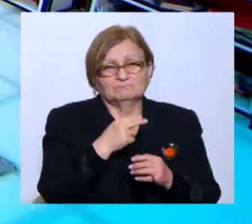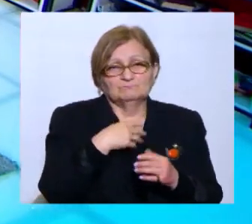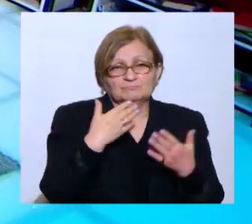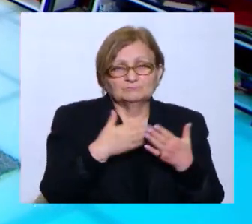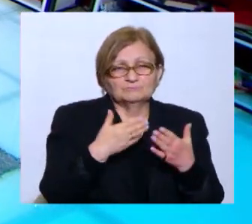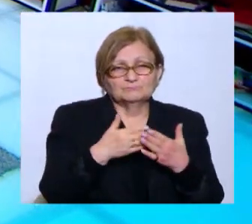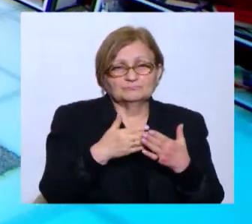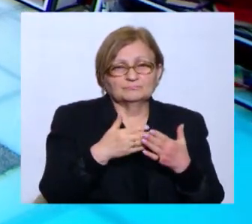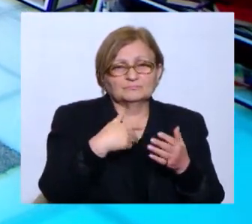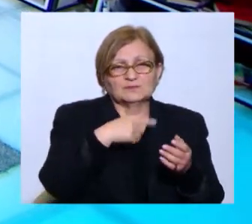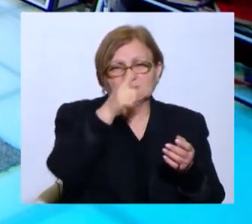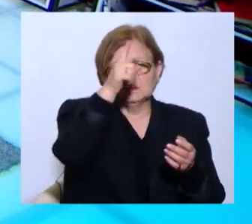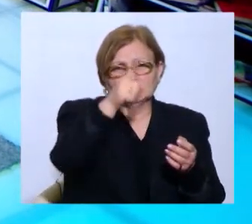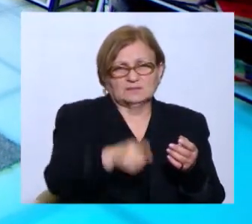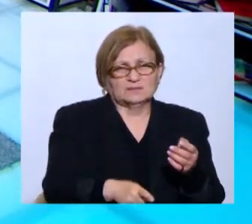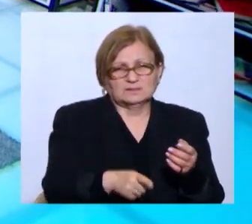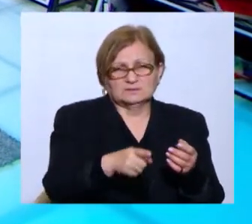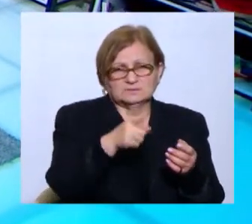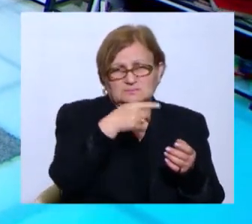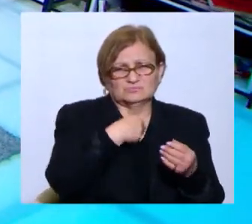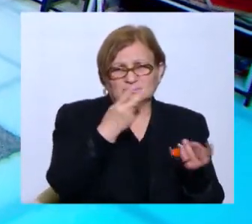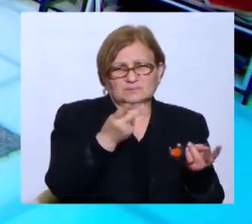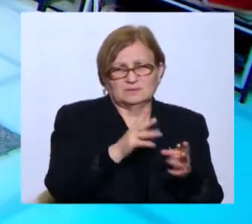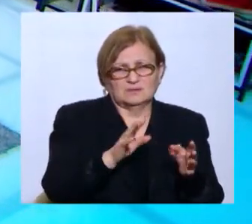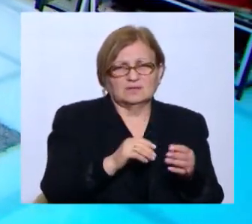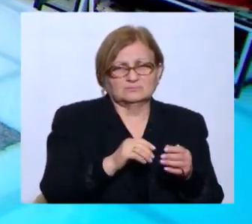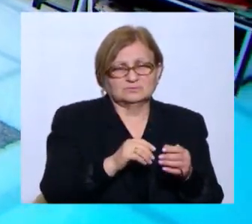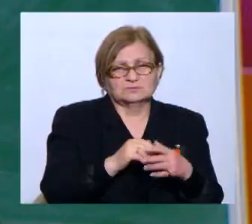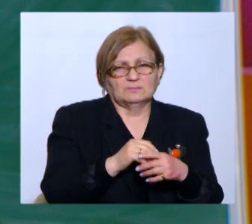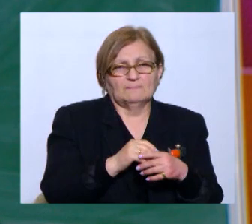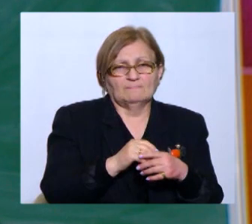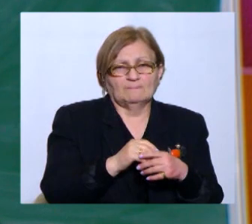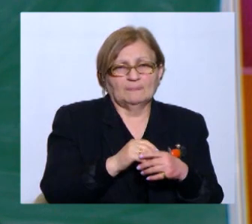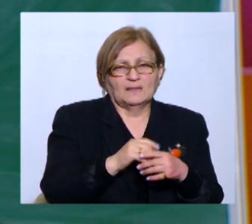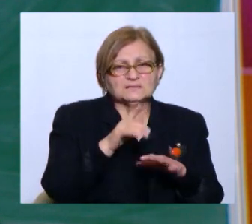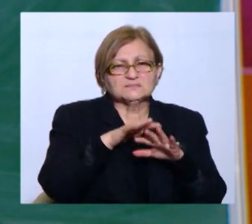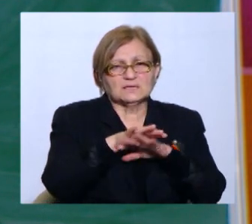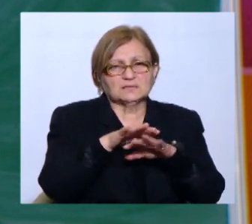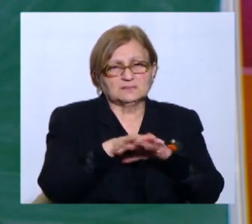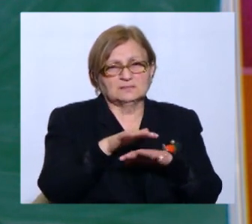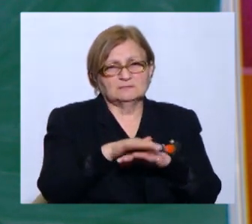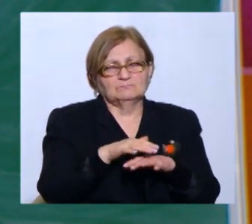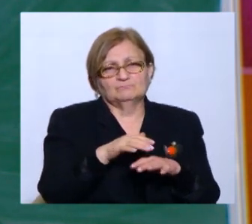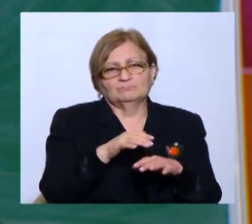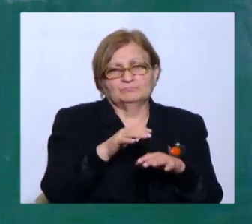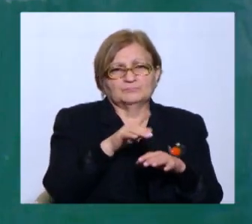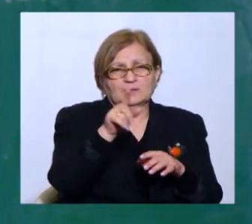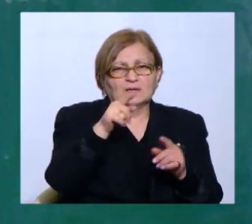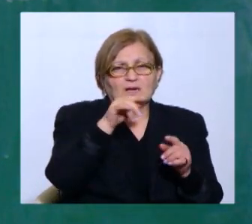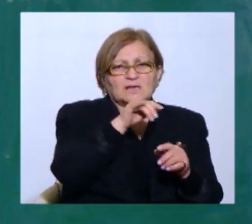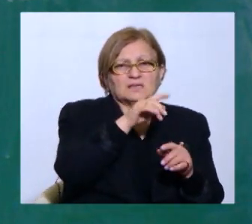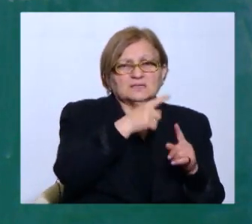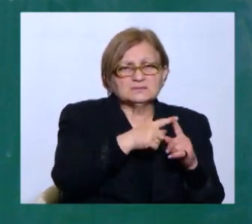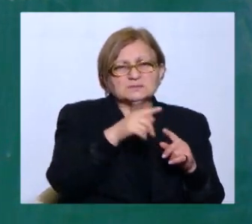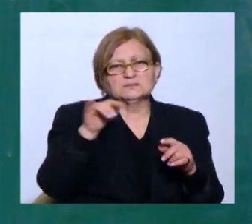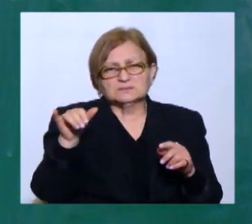რაღაც ტრფივი ფუნქციის ვიცით, ჩვენ არ გვჭირდება, ხო, აი ეგეთი ტაბულის გაკეთება. ცხრილის, ხო, რამდენიმე x-ის მნიშვნელობა და შესაბამისი y-ის მნიშვნელობა, იმიტომ რომ